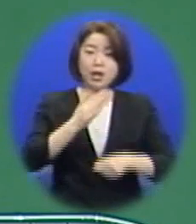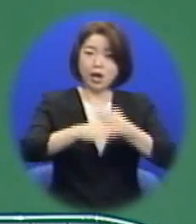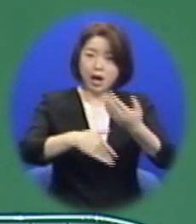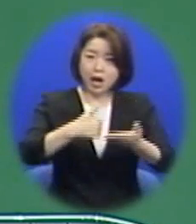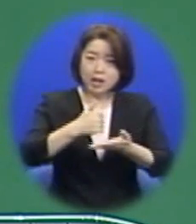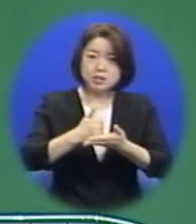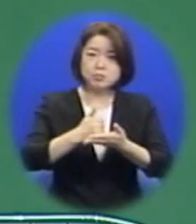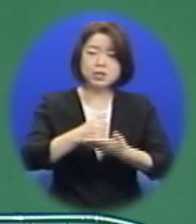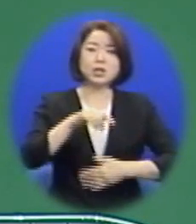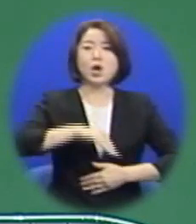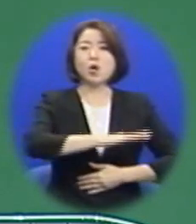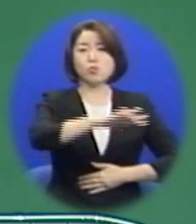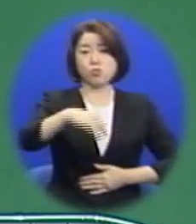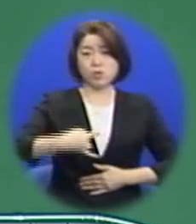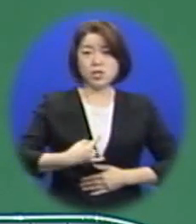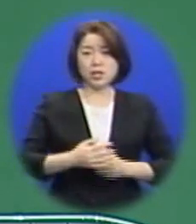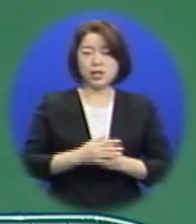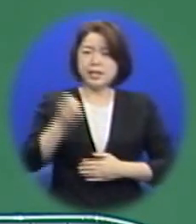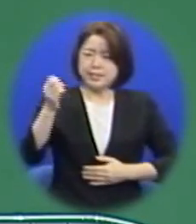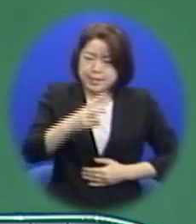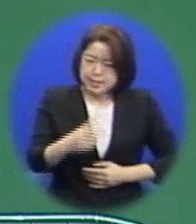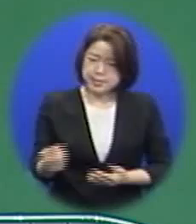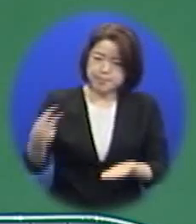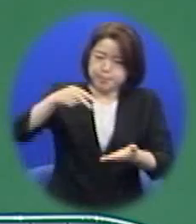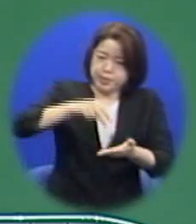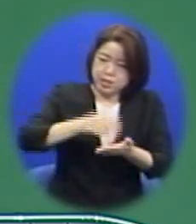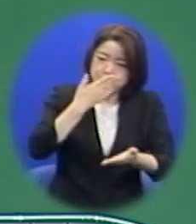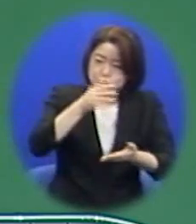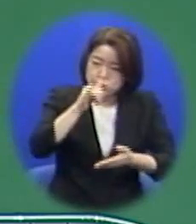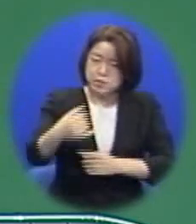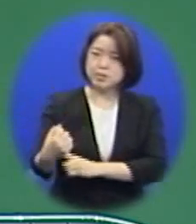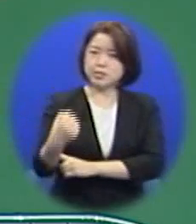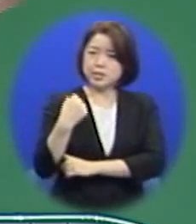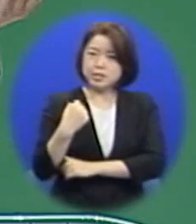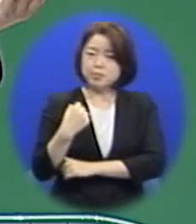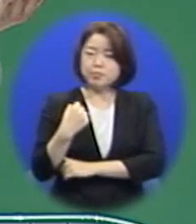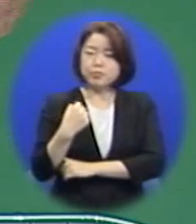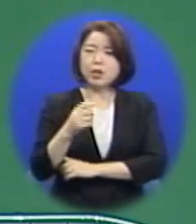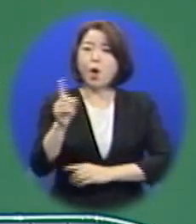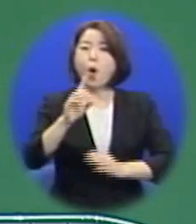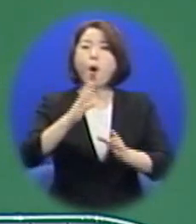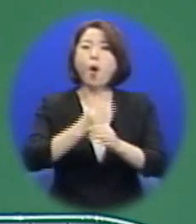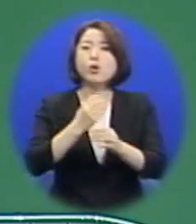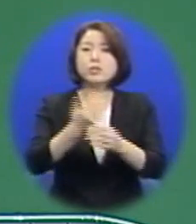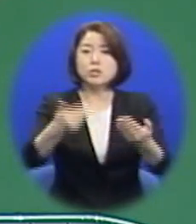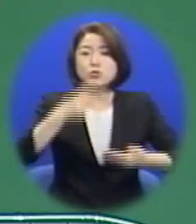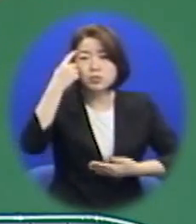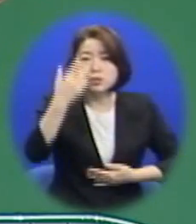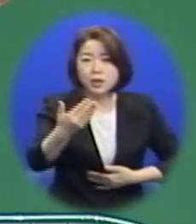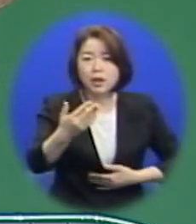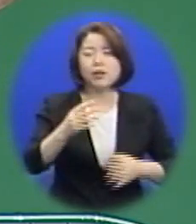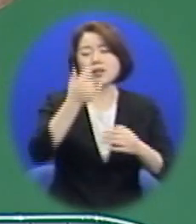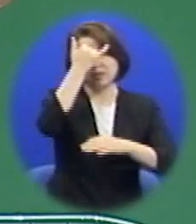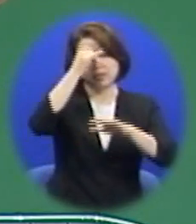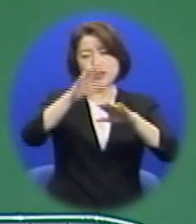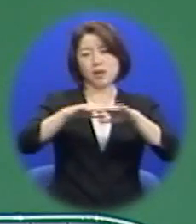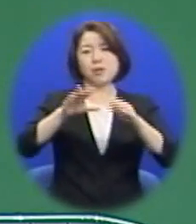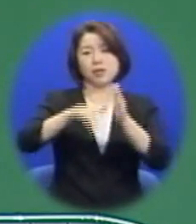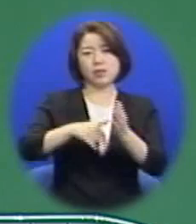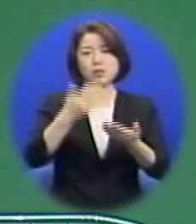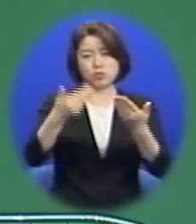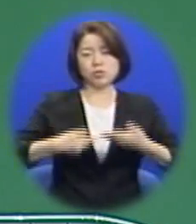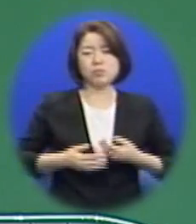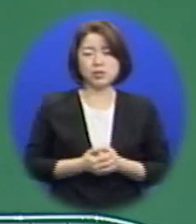하나님께서 그런 우리에게 다시 일어날 수 있는 힘을 어느 때 주시지요? 예배 때 주시는 것입니다.